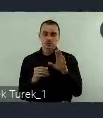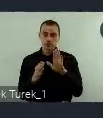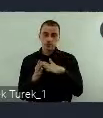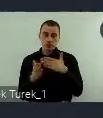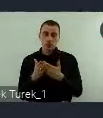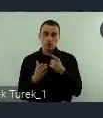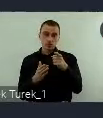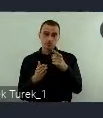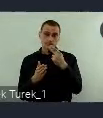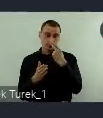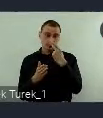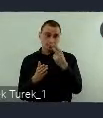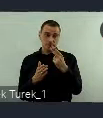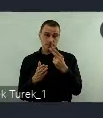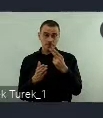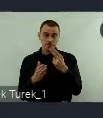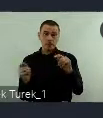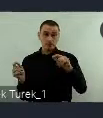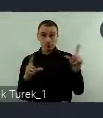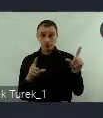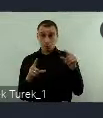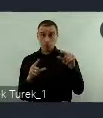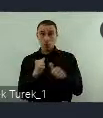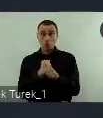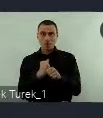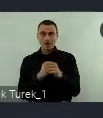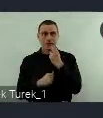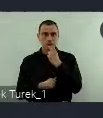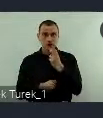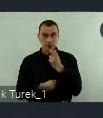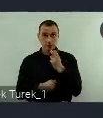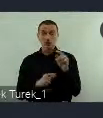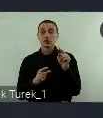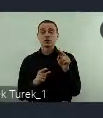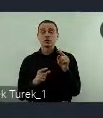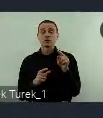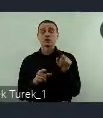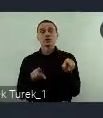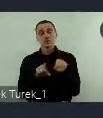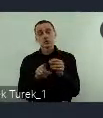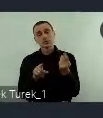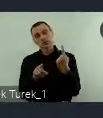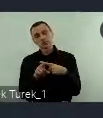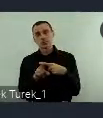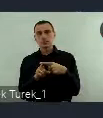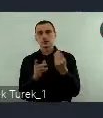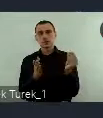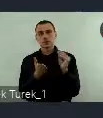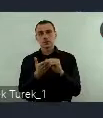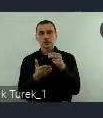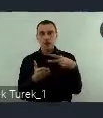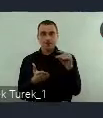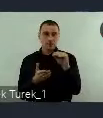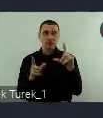wyglądacie czyli tam prezentacja do tego też powinny być teksty alternatywne do wszystkich tych zdjęć które